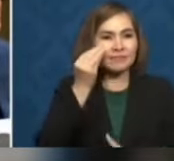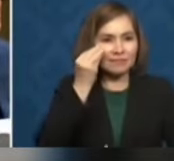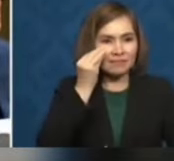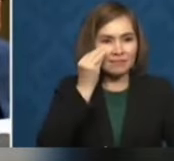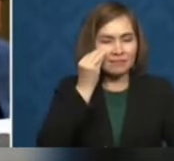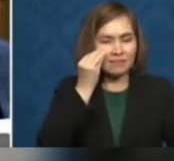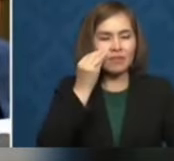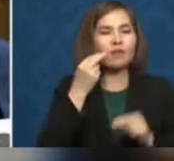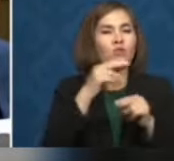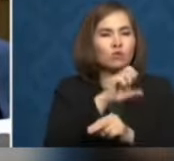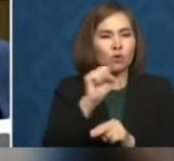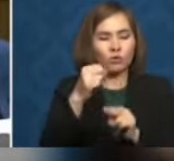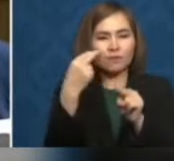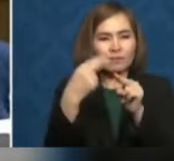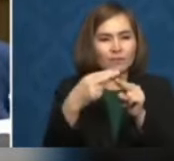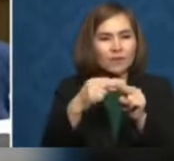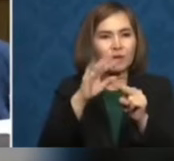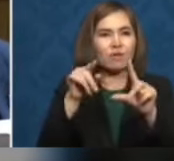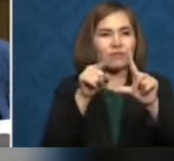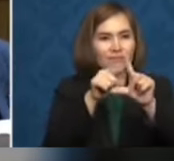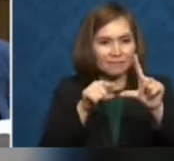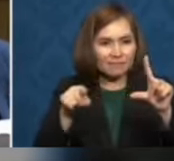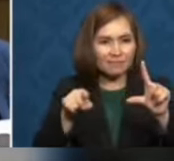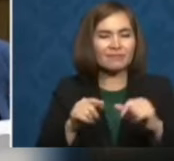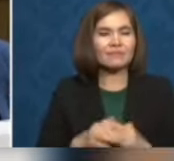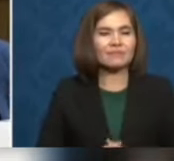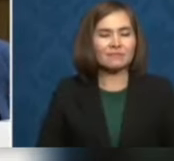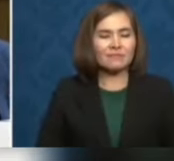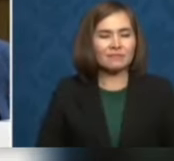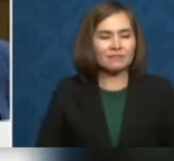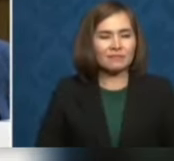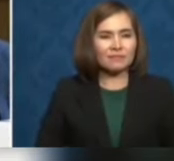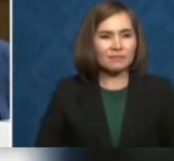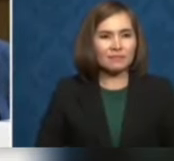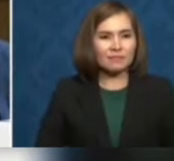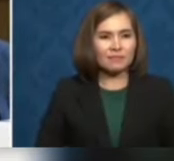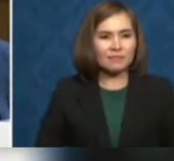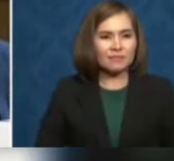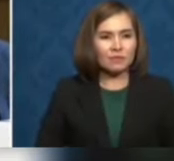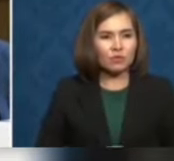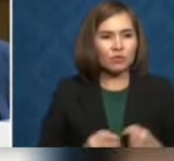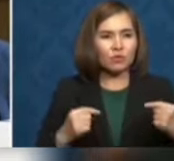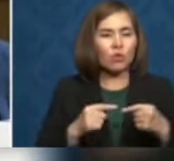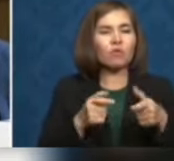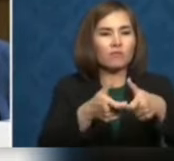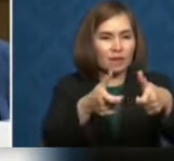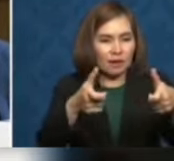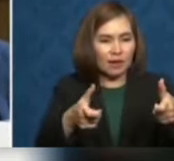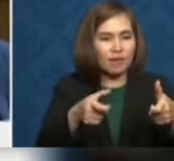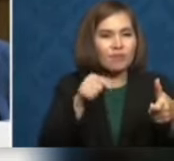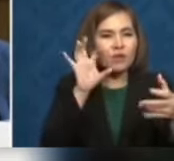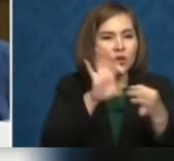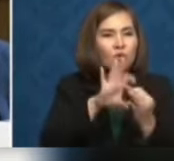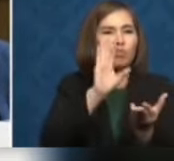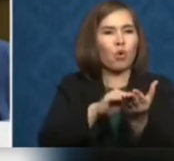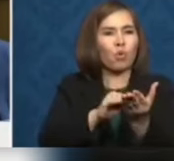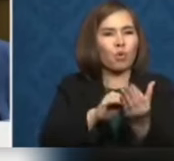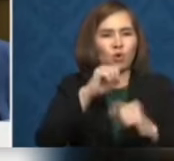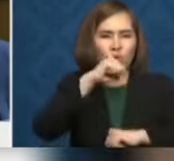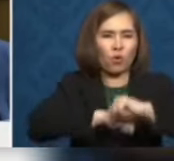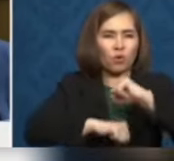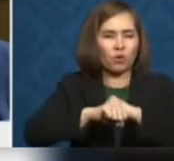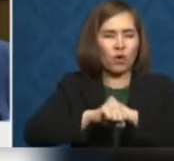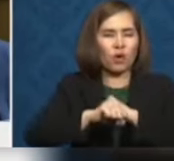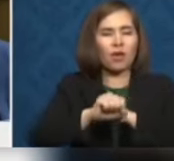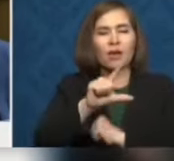บัญชีรายชื่อพรรคก้าวไกลสำหรับรายงาน Land Bridgeฉบับนี้ครับท่านประธานยัง